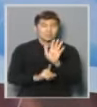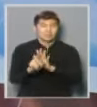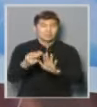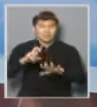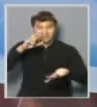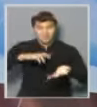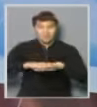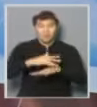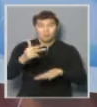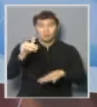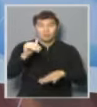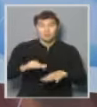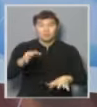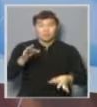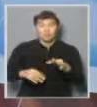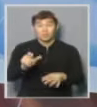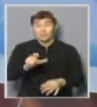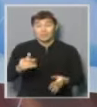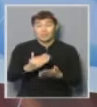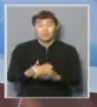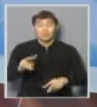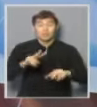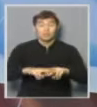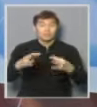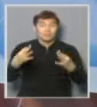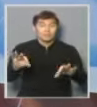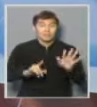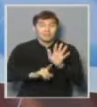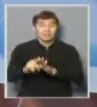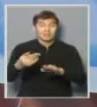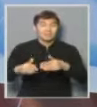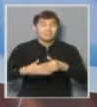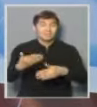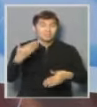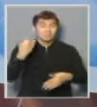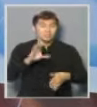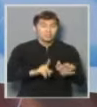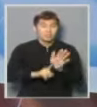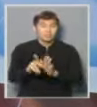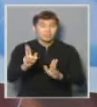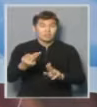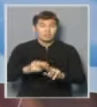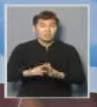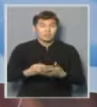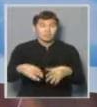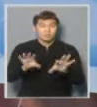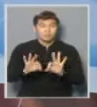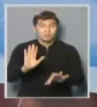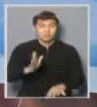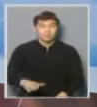Жалпы елде 30 мыңдай сотталған азамат бар. Түрмеден босайтын және жазасы жеңілдейтіндер кімдер? Нысаналы ығыл